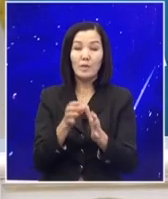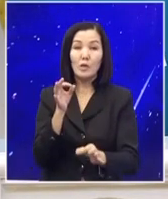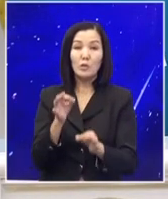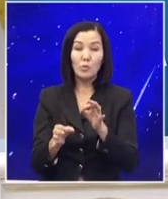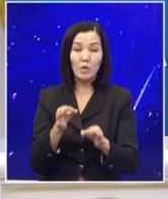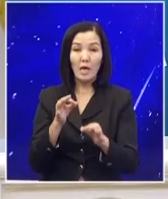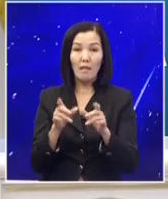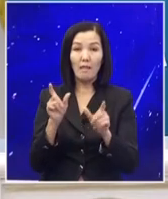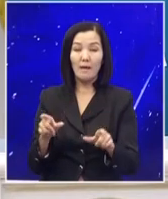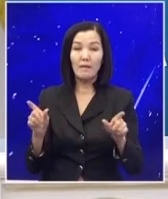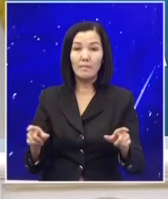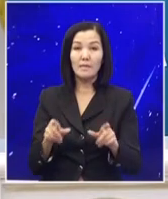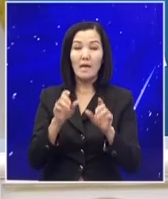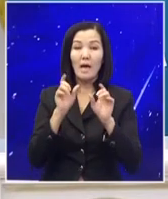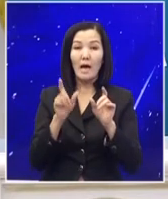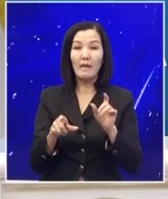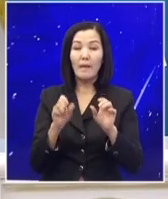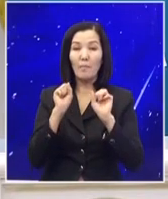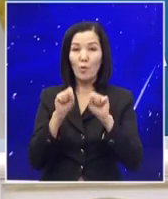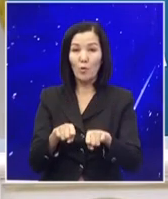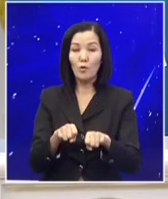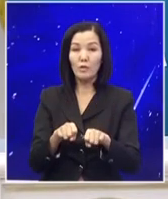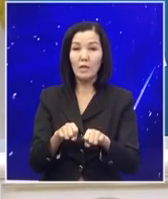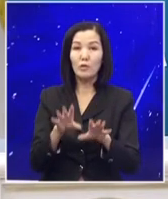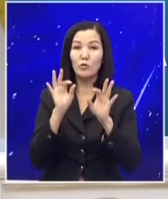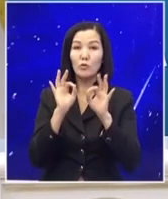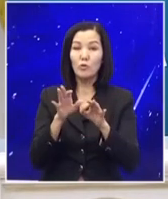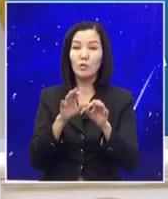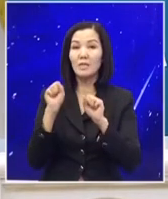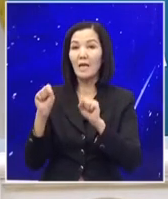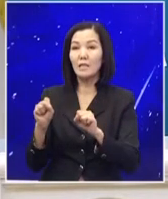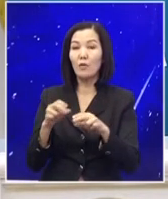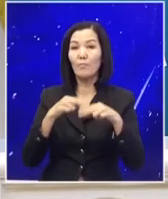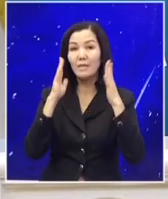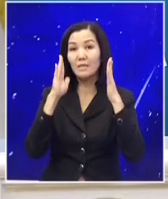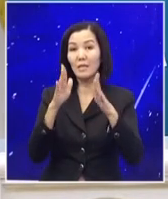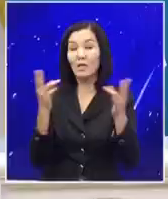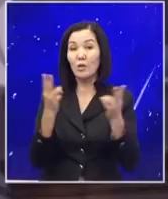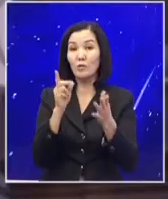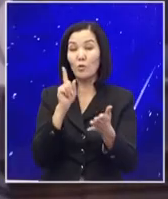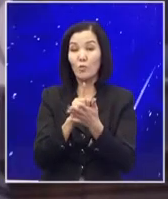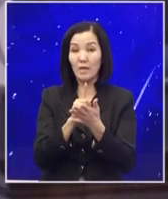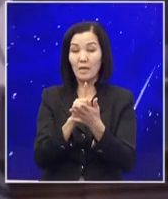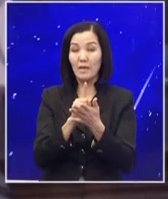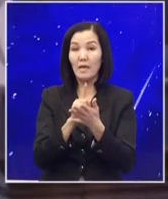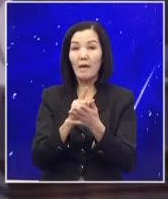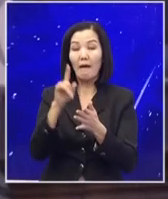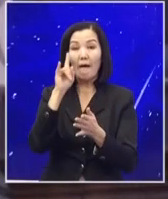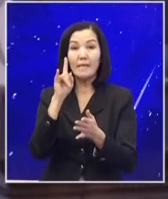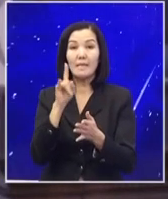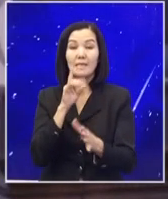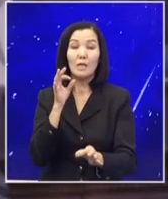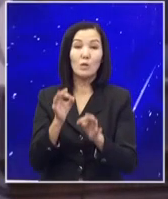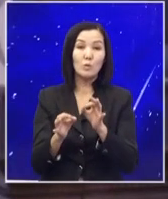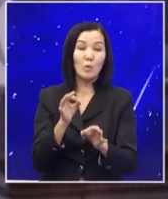Судьяларымыз адам құқықтарының мүлтіксіз сақталуын басты назарда ұстау керек. Еліміздің